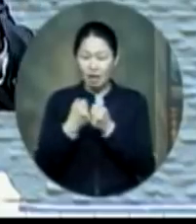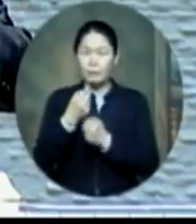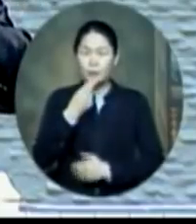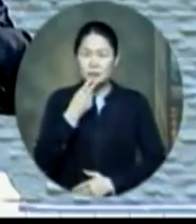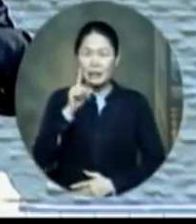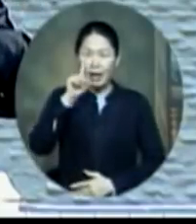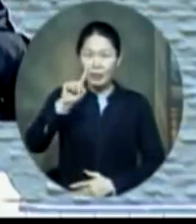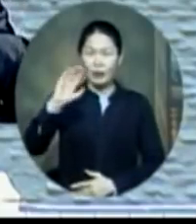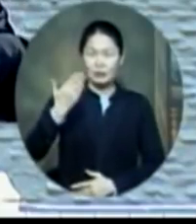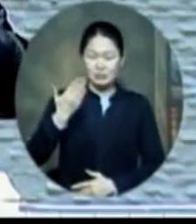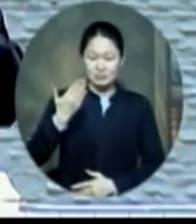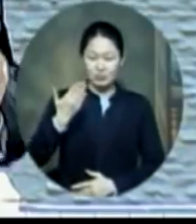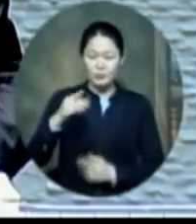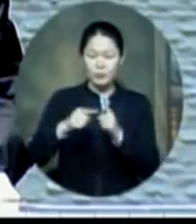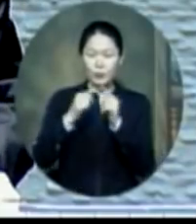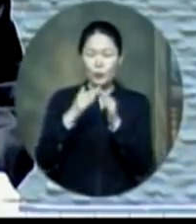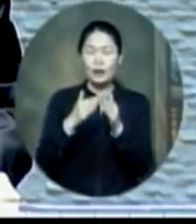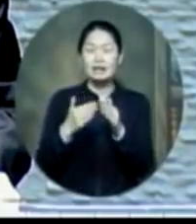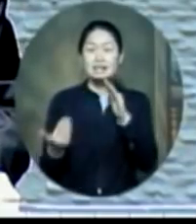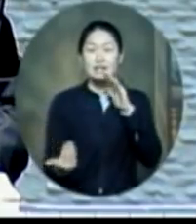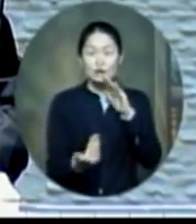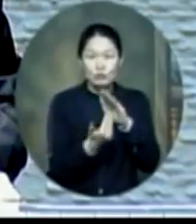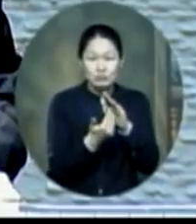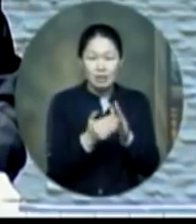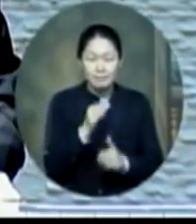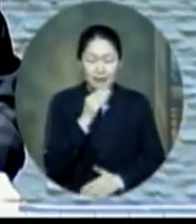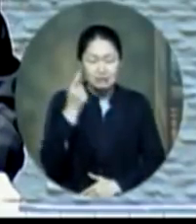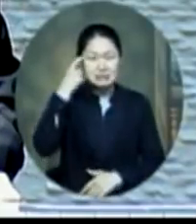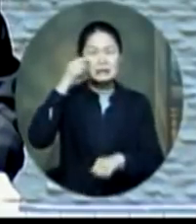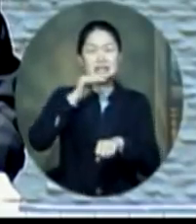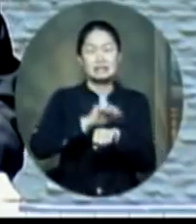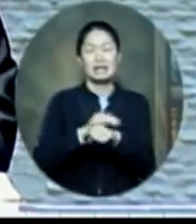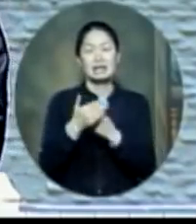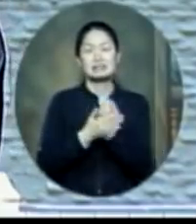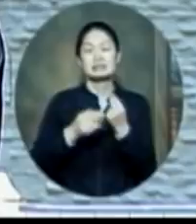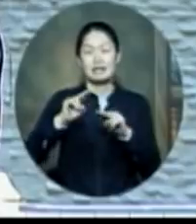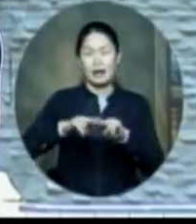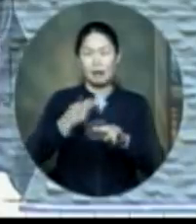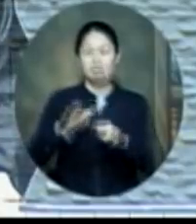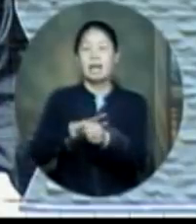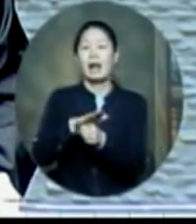교회를 이루어가는 이런 역사가 지혜의 은사예요.